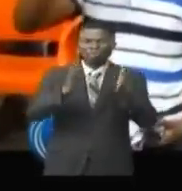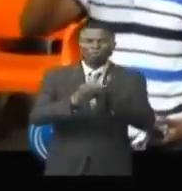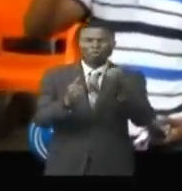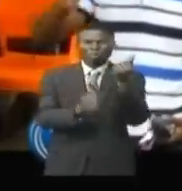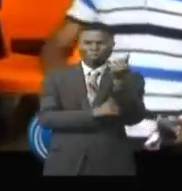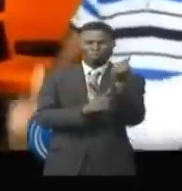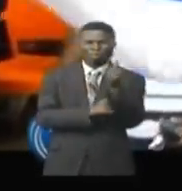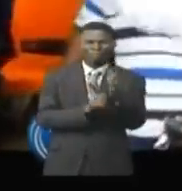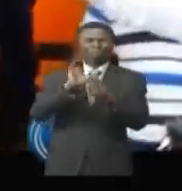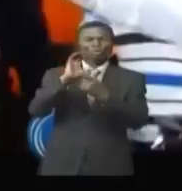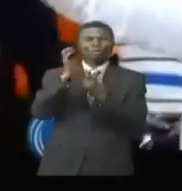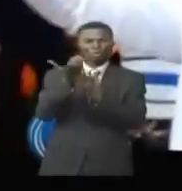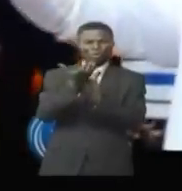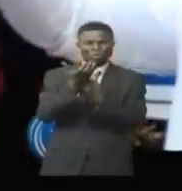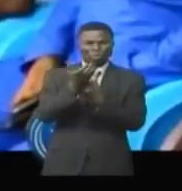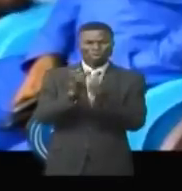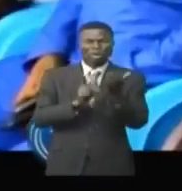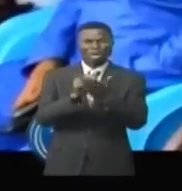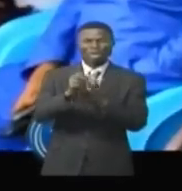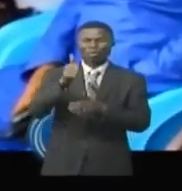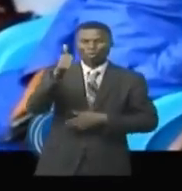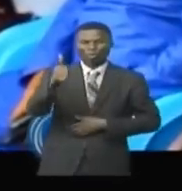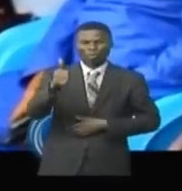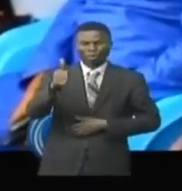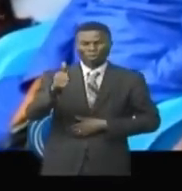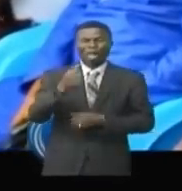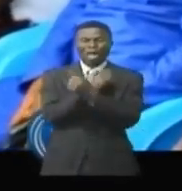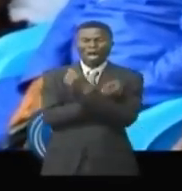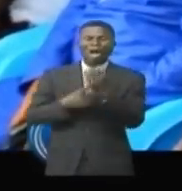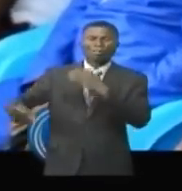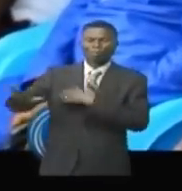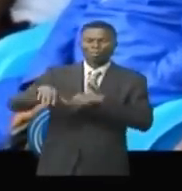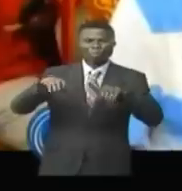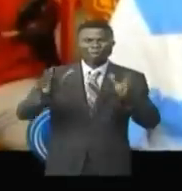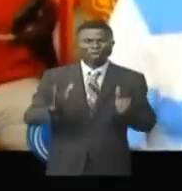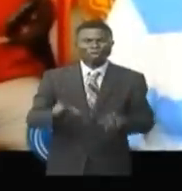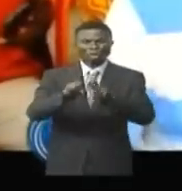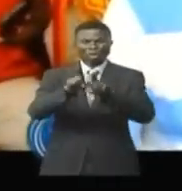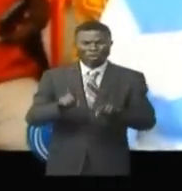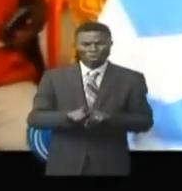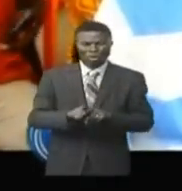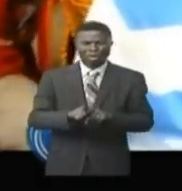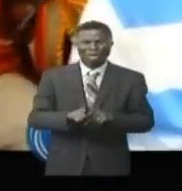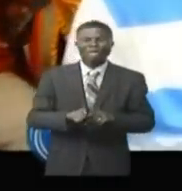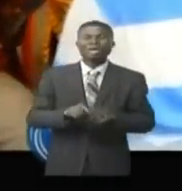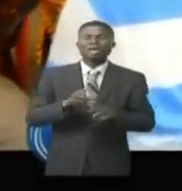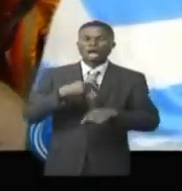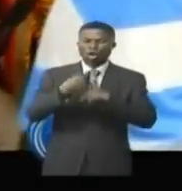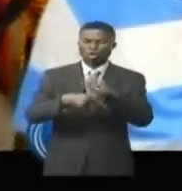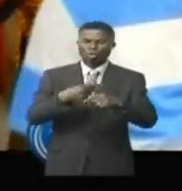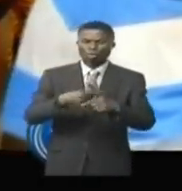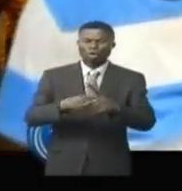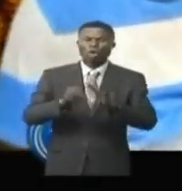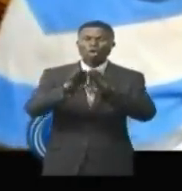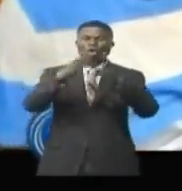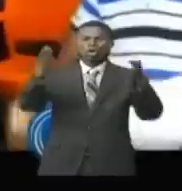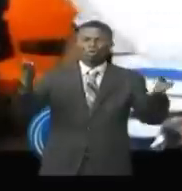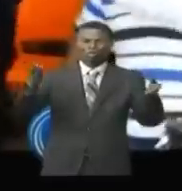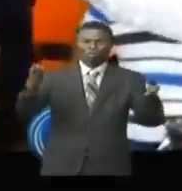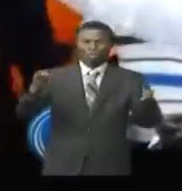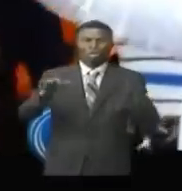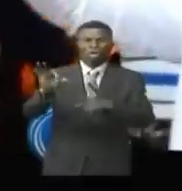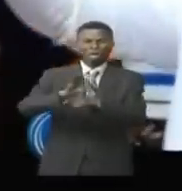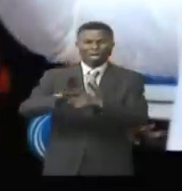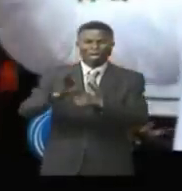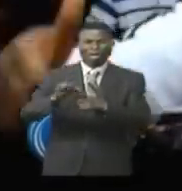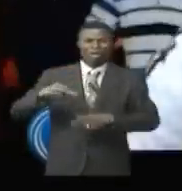la culture des vertus positives du patriotisme congolais. Et c'est après avoir procédé au lancement officiel de la formation